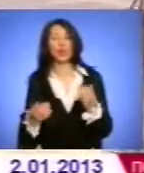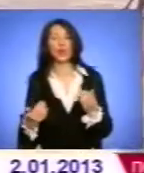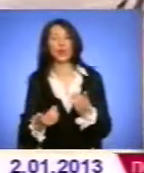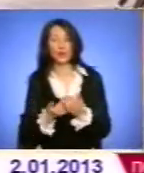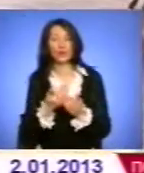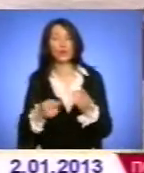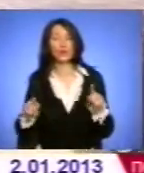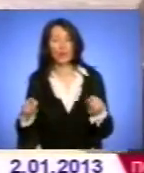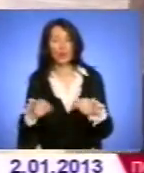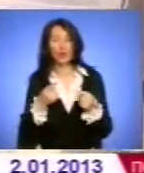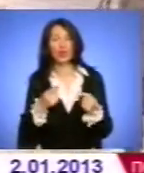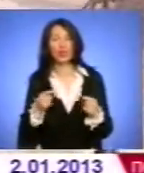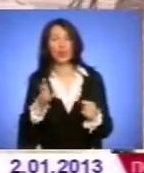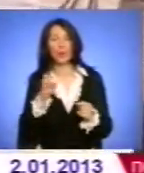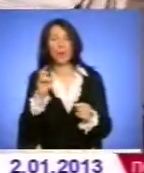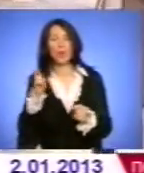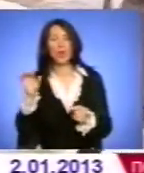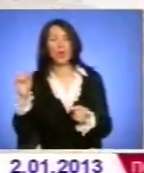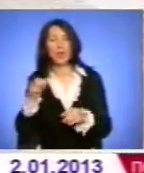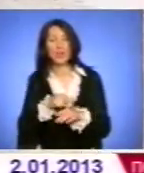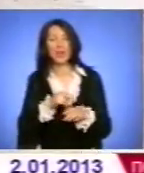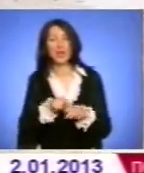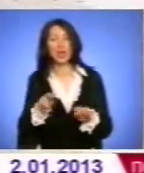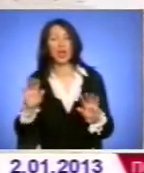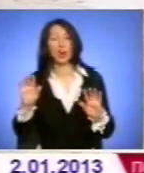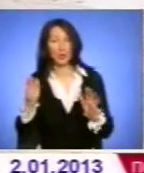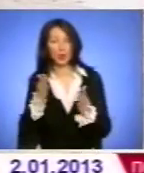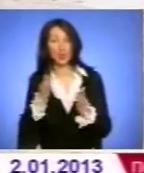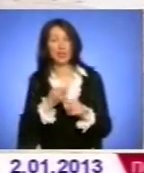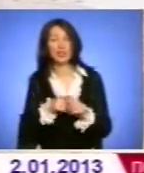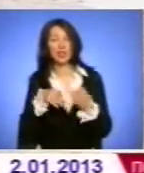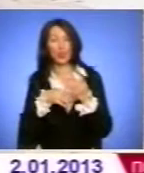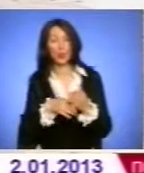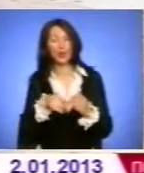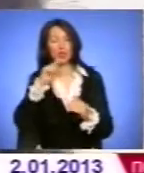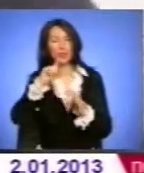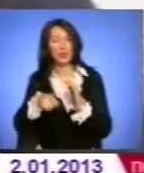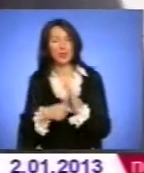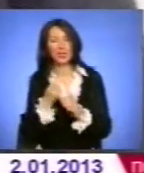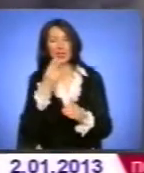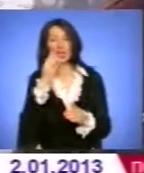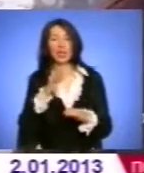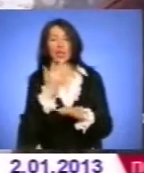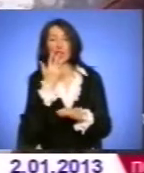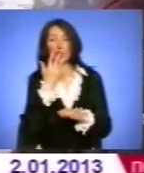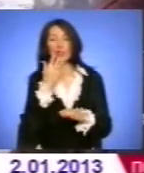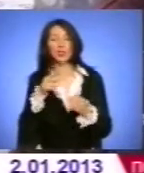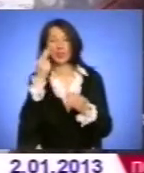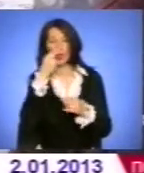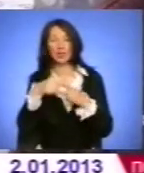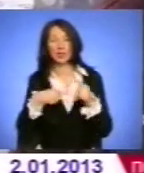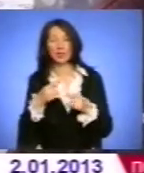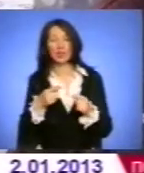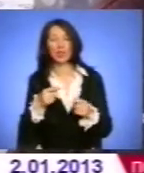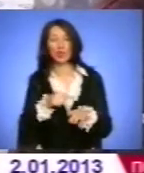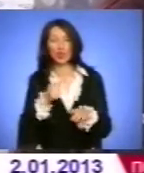а й дорослим, оскільки це допоможе пізнати народні традиції, а також відчути себе в іншій життєвій ролі. Хтось в вертепі може